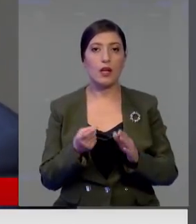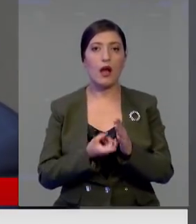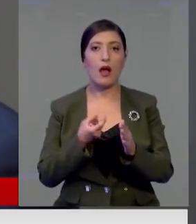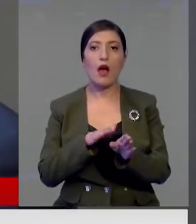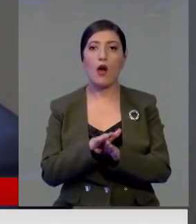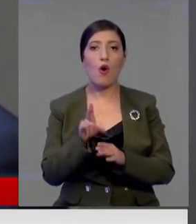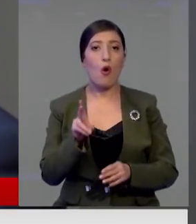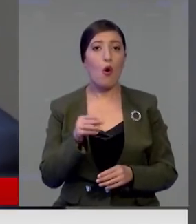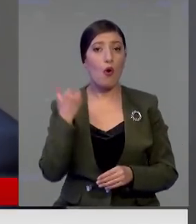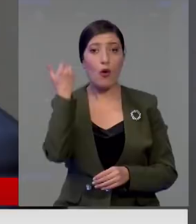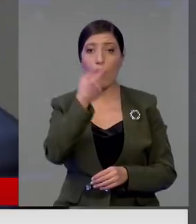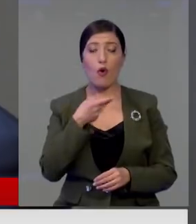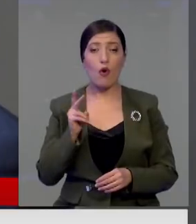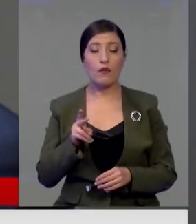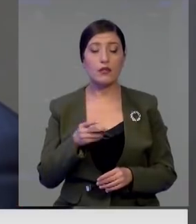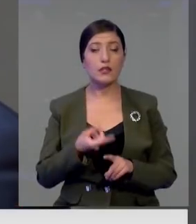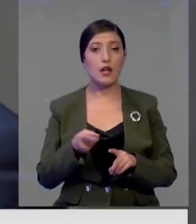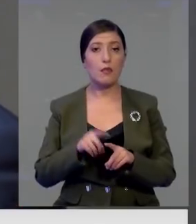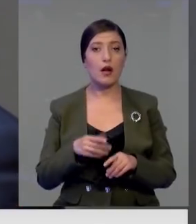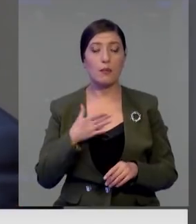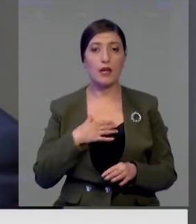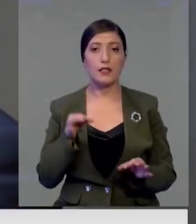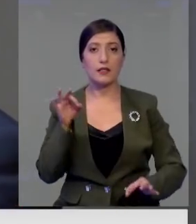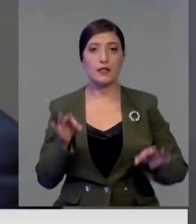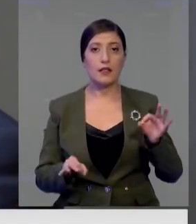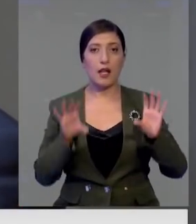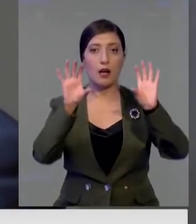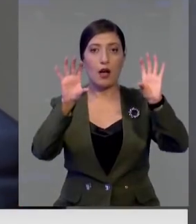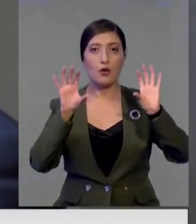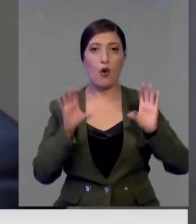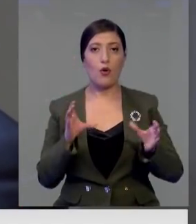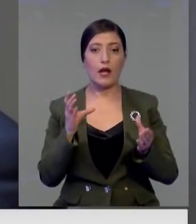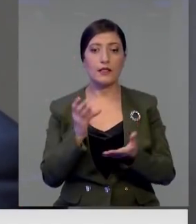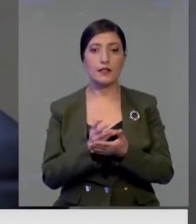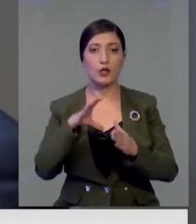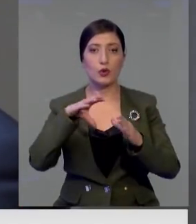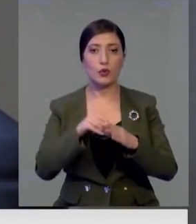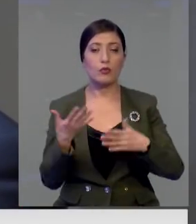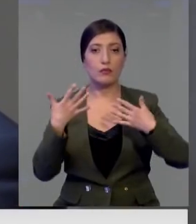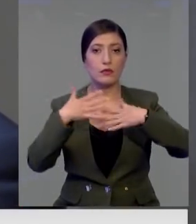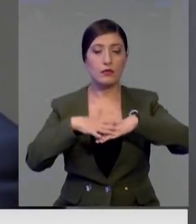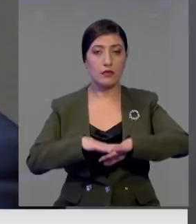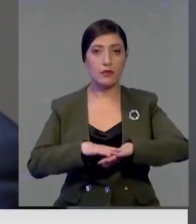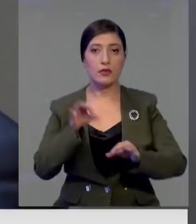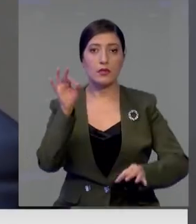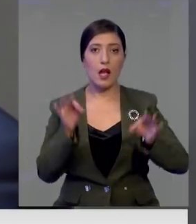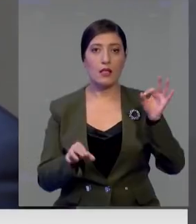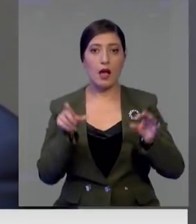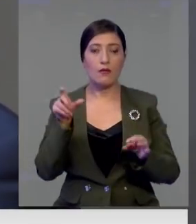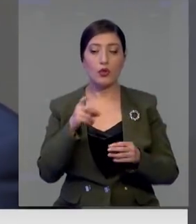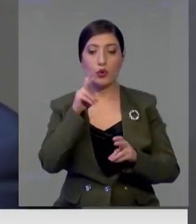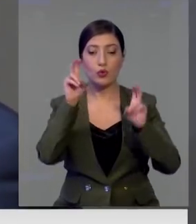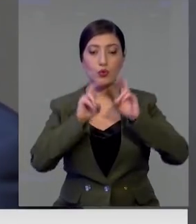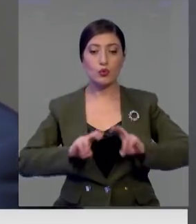եւ դրա համար մենք դատական օրենսգրքում ներառել ենք դատավորների թեկնածուների ստուգման որոշակի